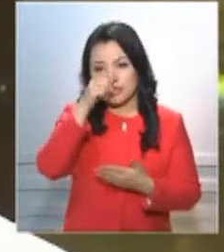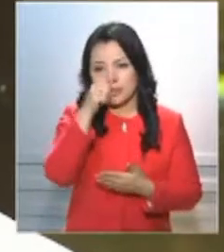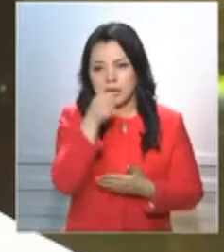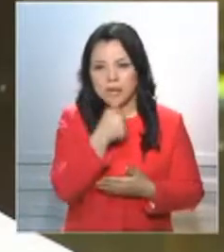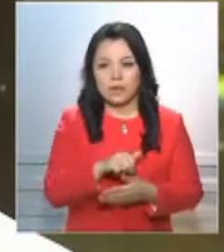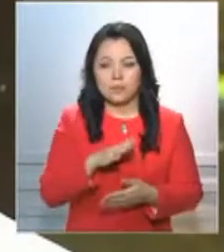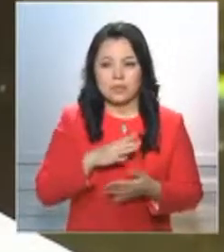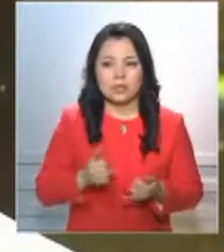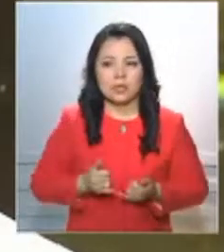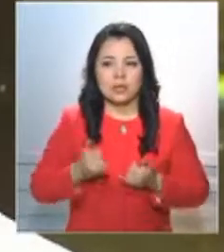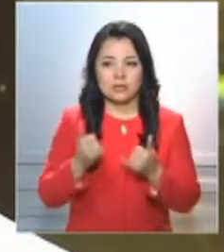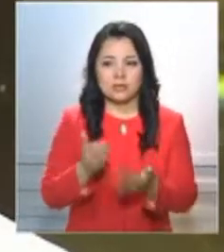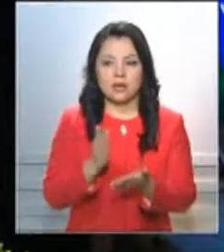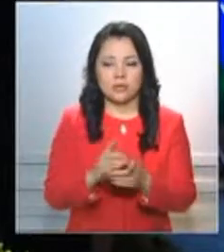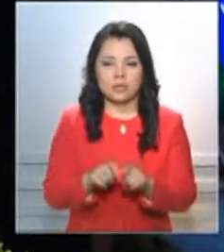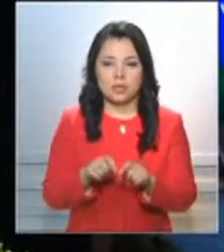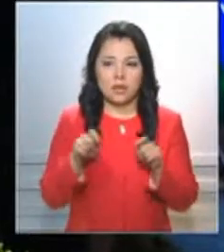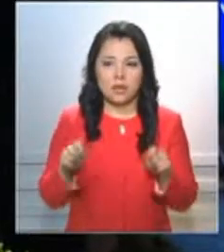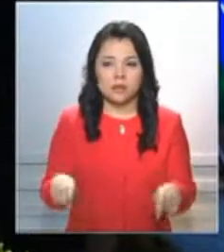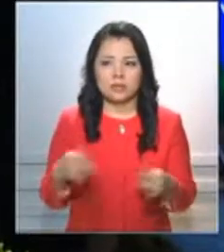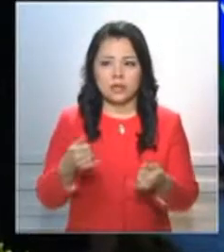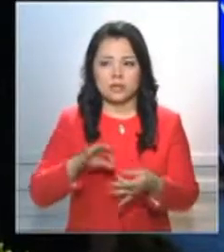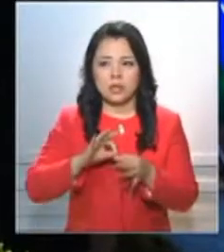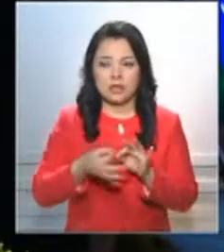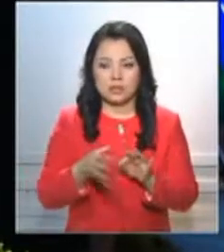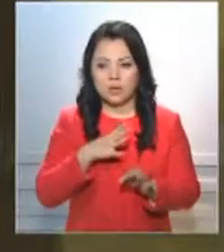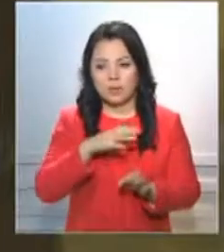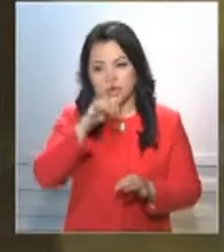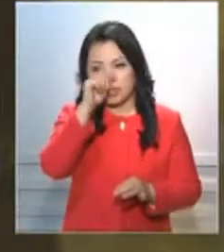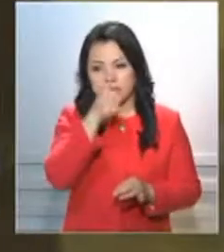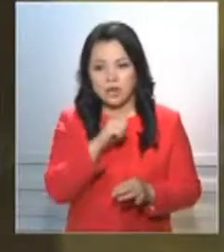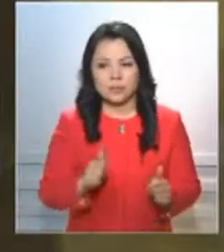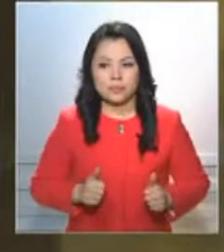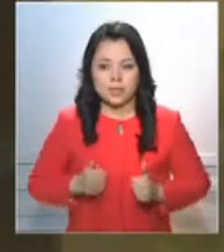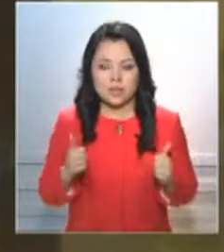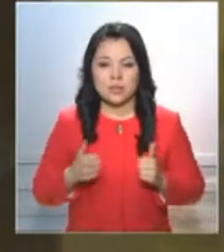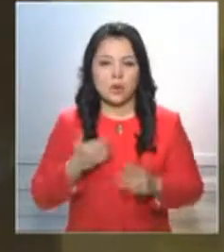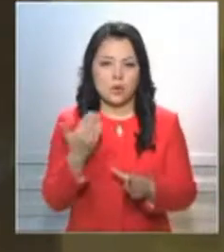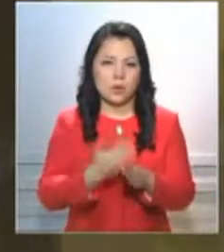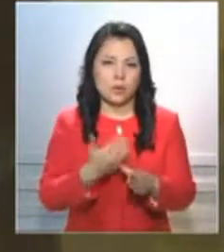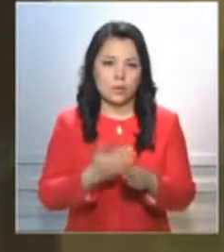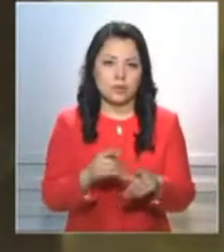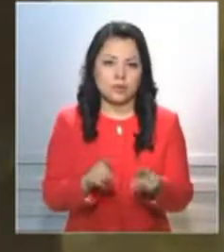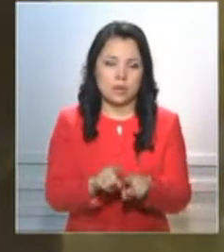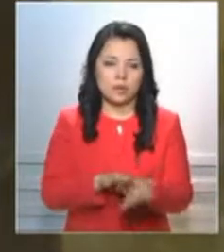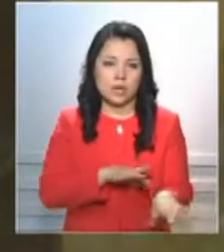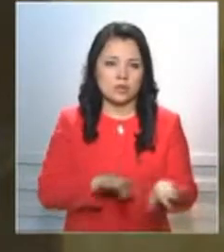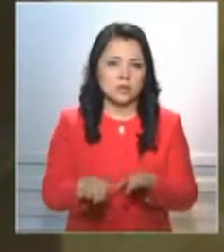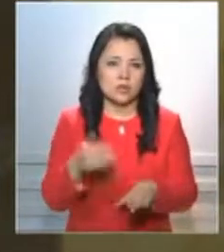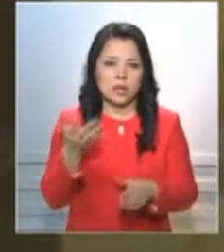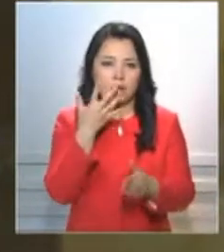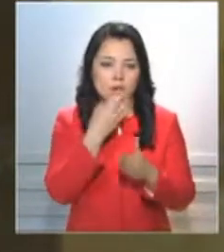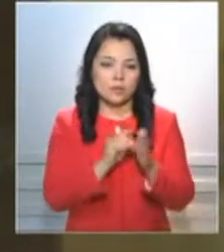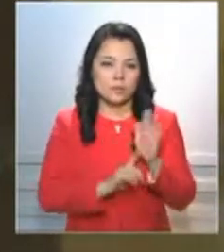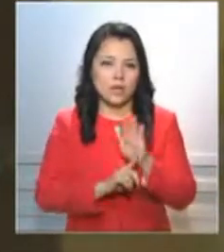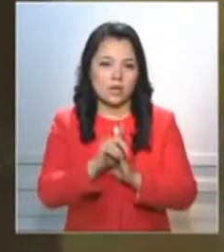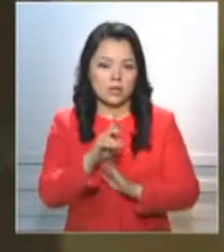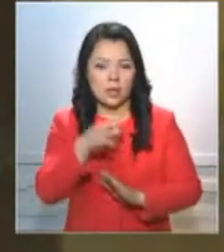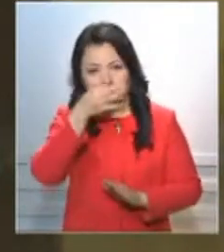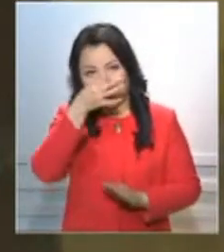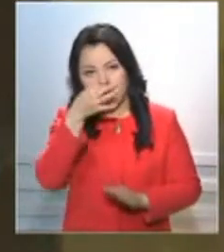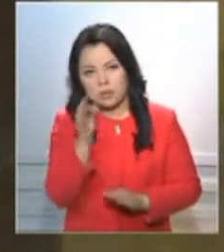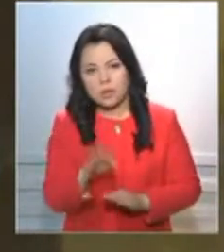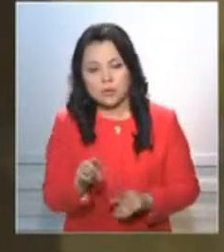мықтылық танытты. Осы дағдарыстан шығу жолында біз Грекияға қолдан келгенше көмек беріп, осындай жағдайды бастан өткерген елдердің